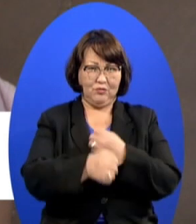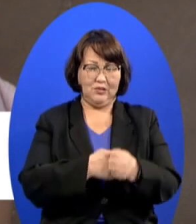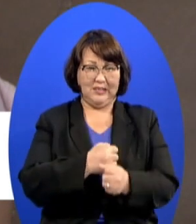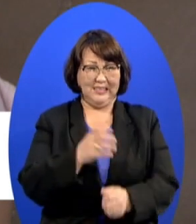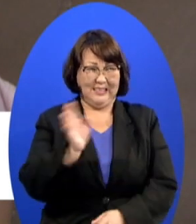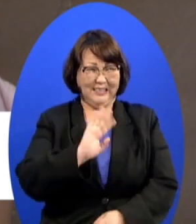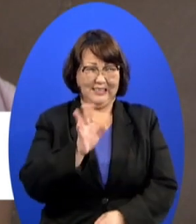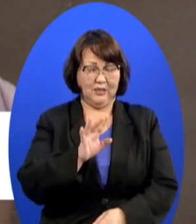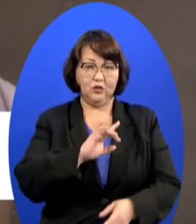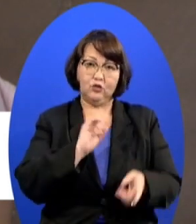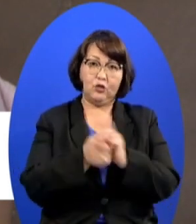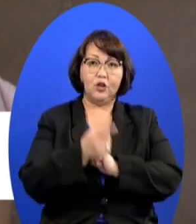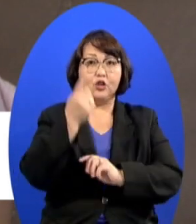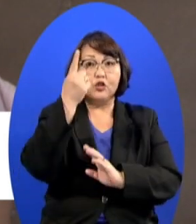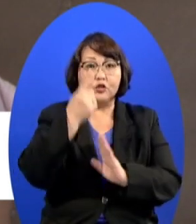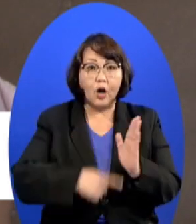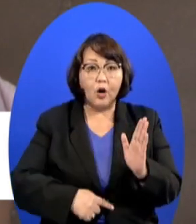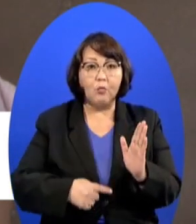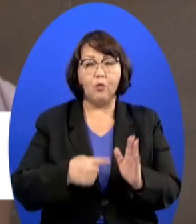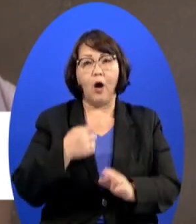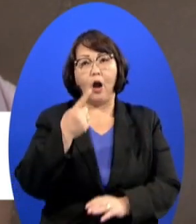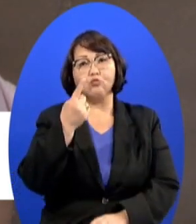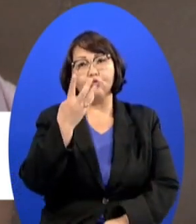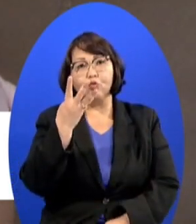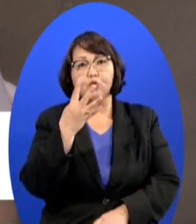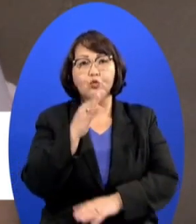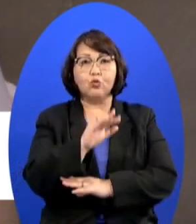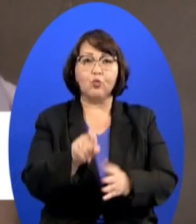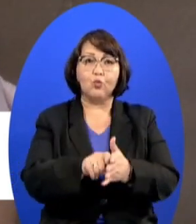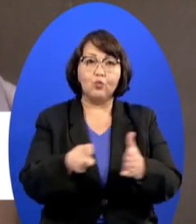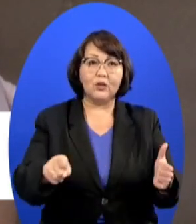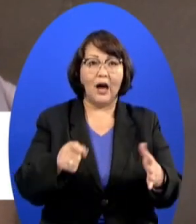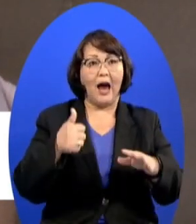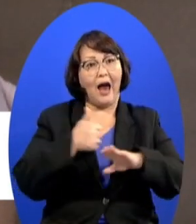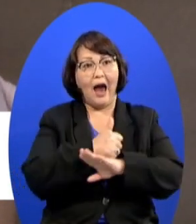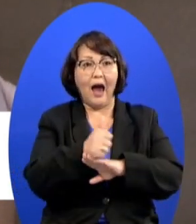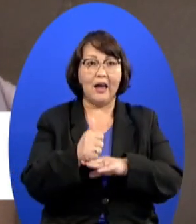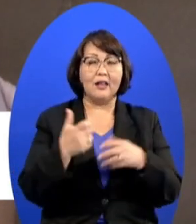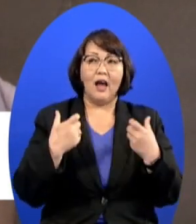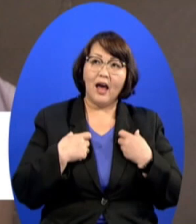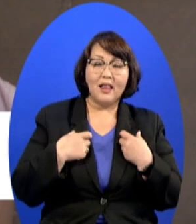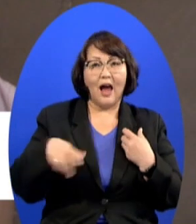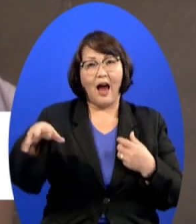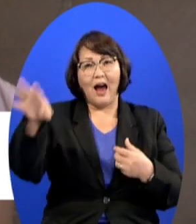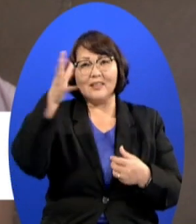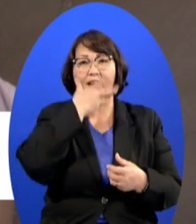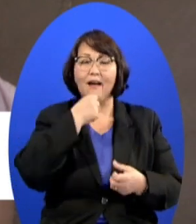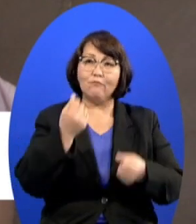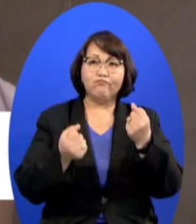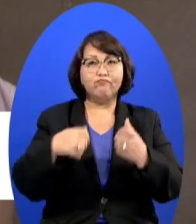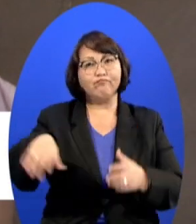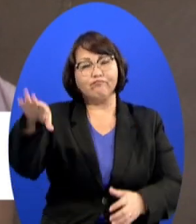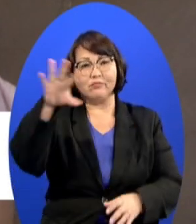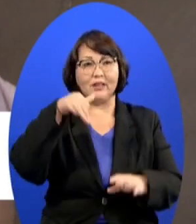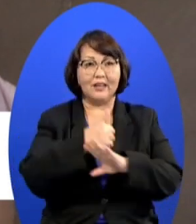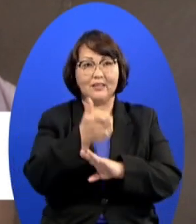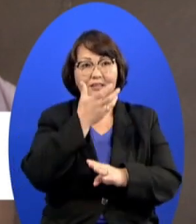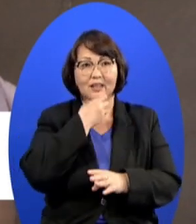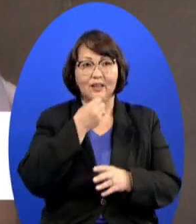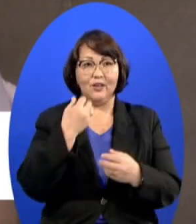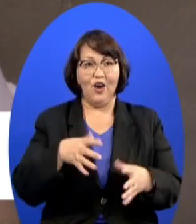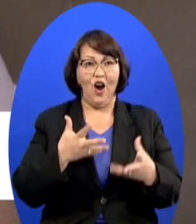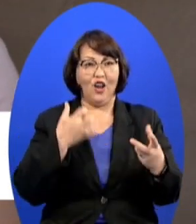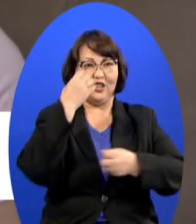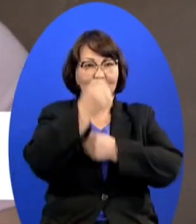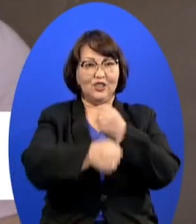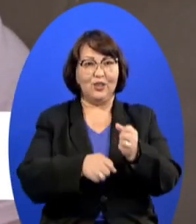тэгэнгүүт нэг сарын хугацаатай гэдэг юм нэг 14 хоногийн хугацаатай ингээл гадар ингээл явчаад ороод ирэхэд бол бүр илүү хэдэн жил